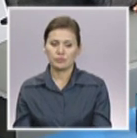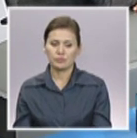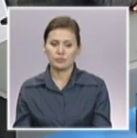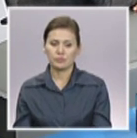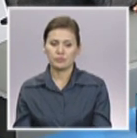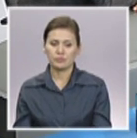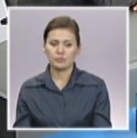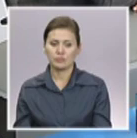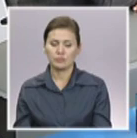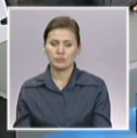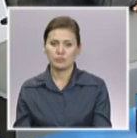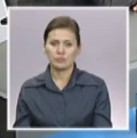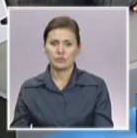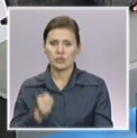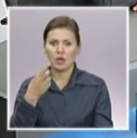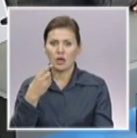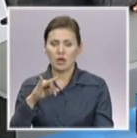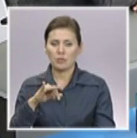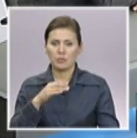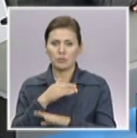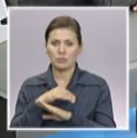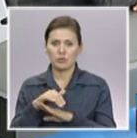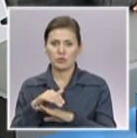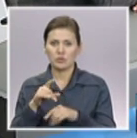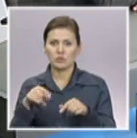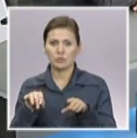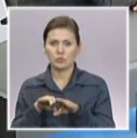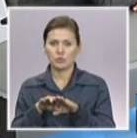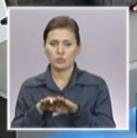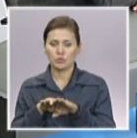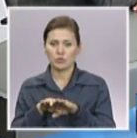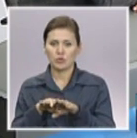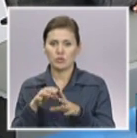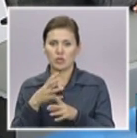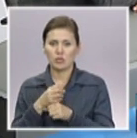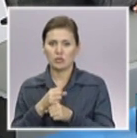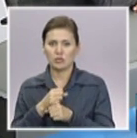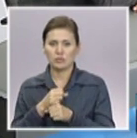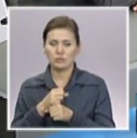Абай даңғылында біраз маршруттар жабылды, қысқартылды.